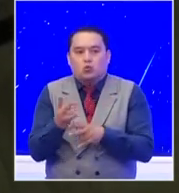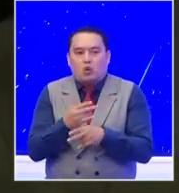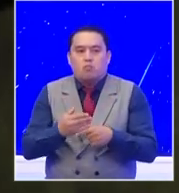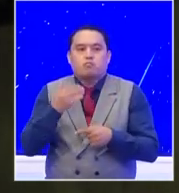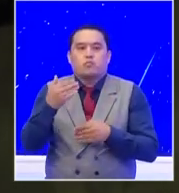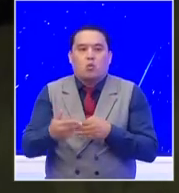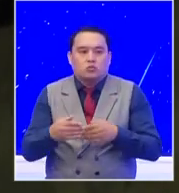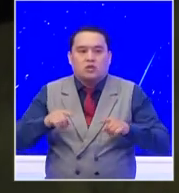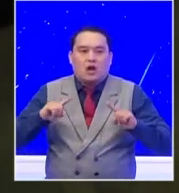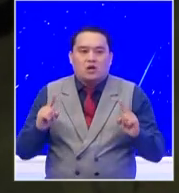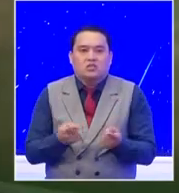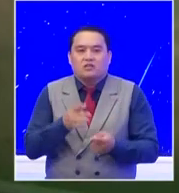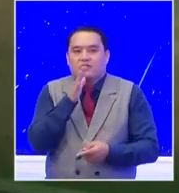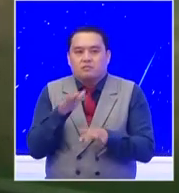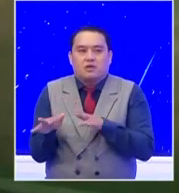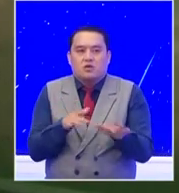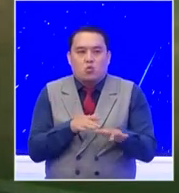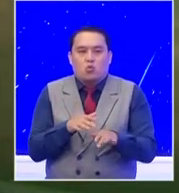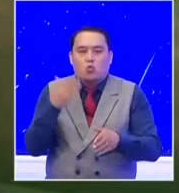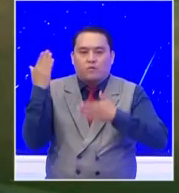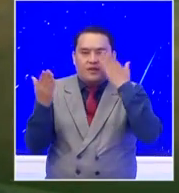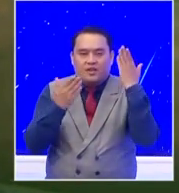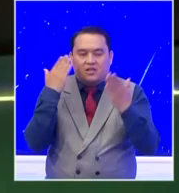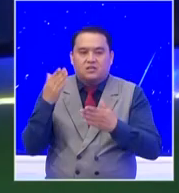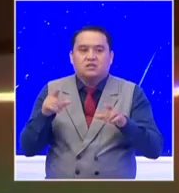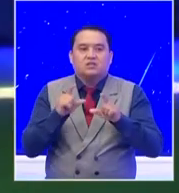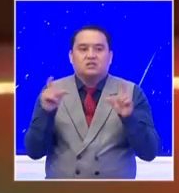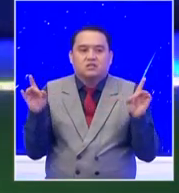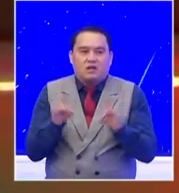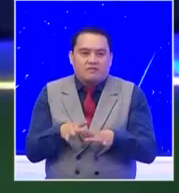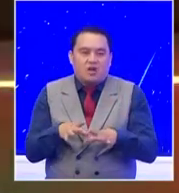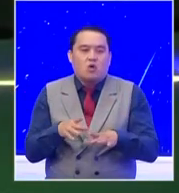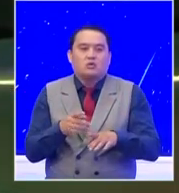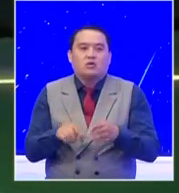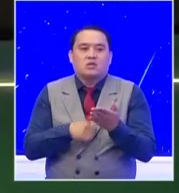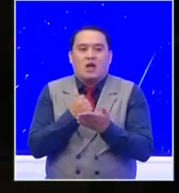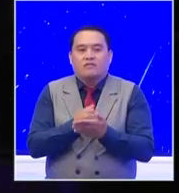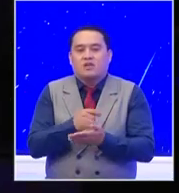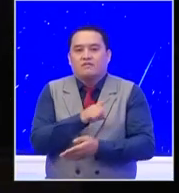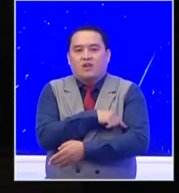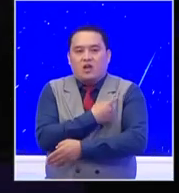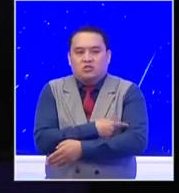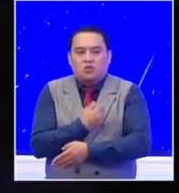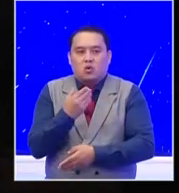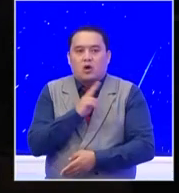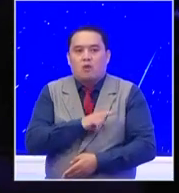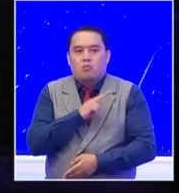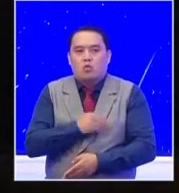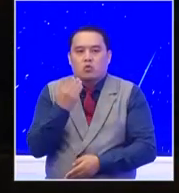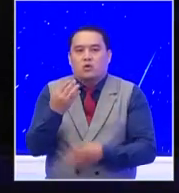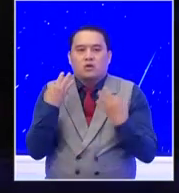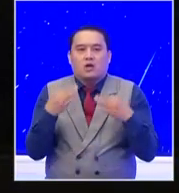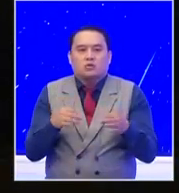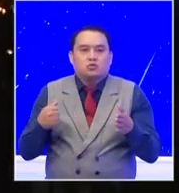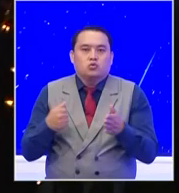после ограничения времени деятельности увеселительных заведений. Согласно постановлению главного санврача области, работать им